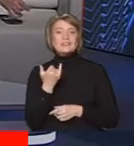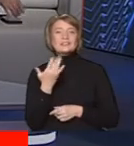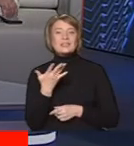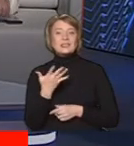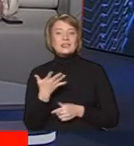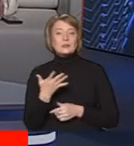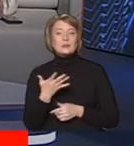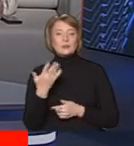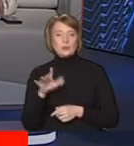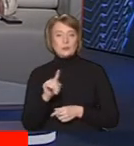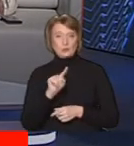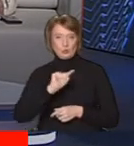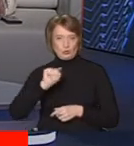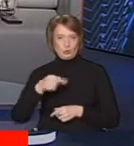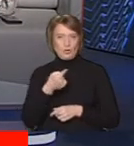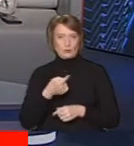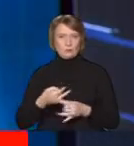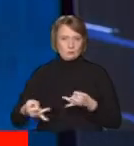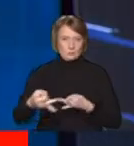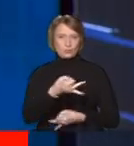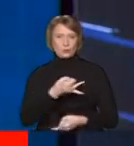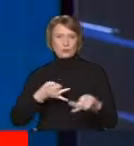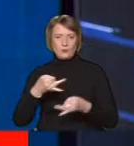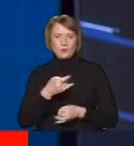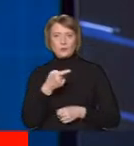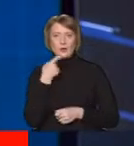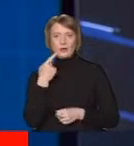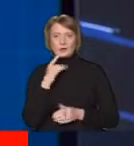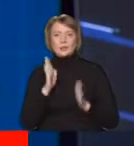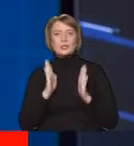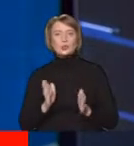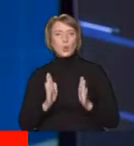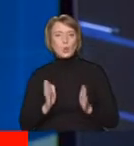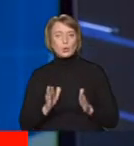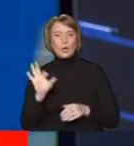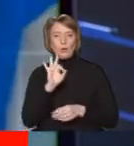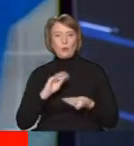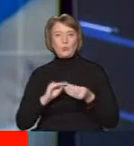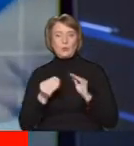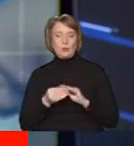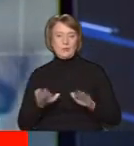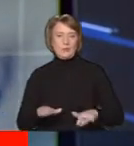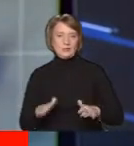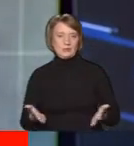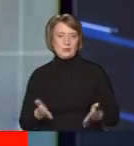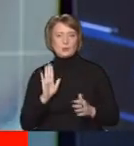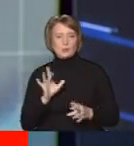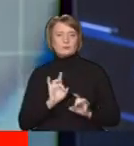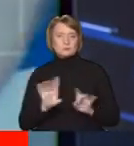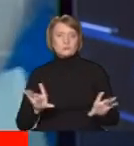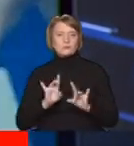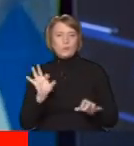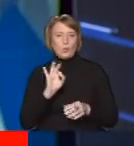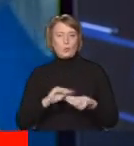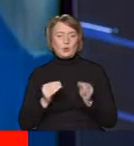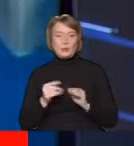більше години майже розмовляємо, і ми казали тільки про проблеми міста. І мені,